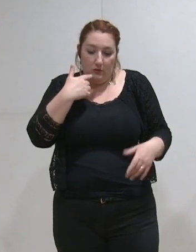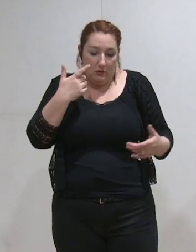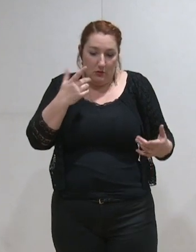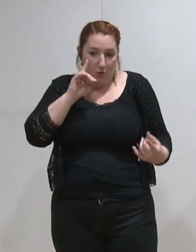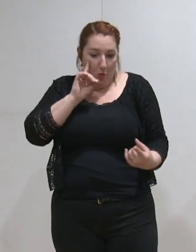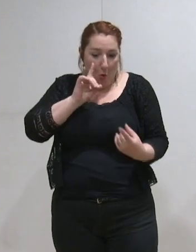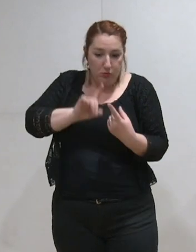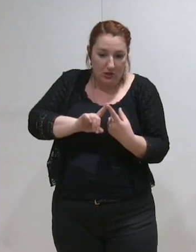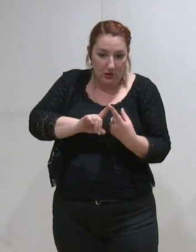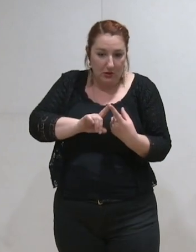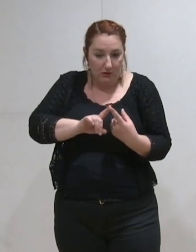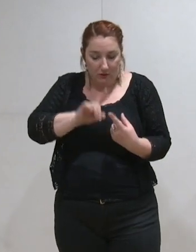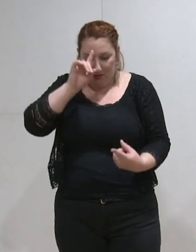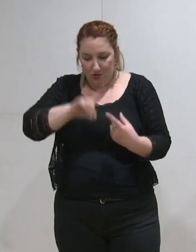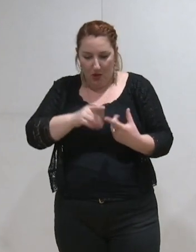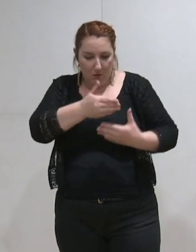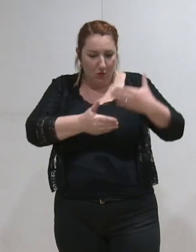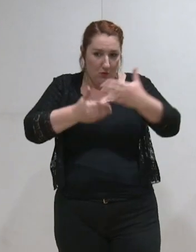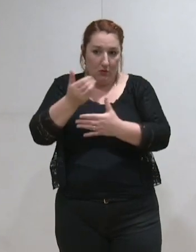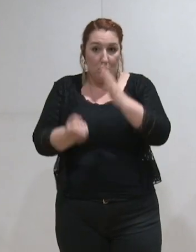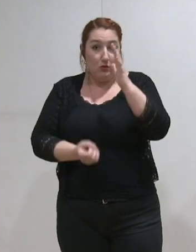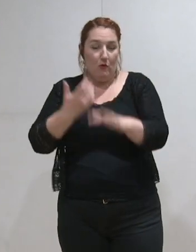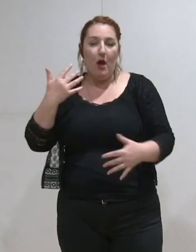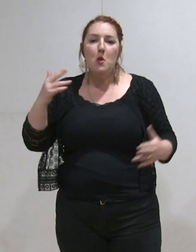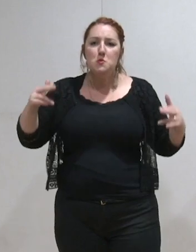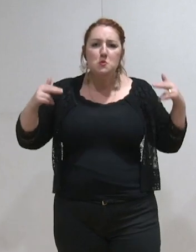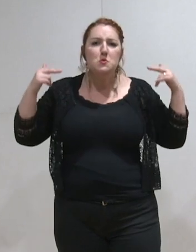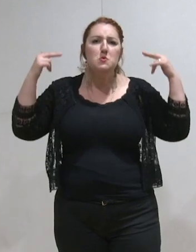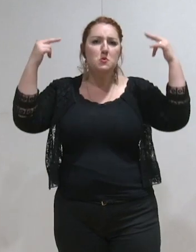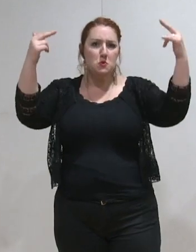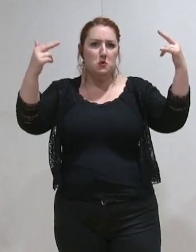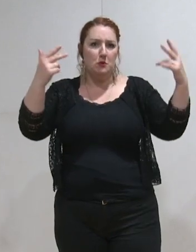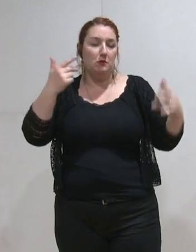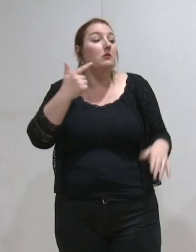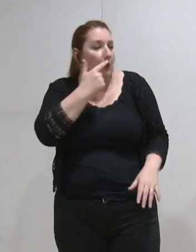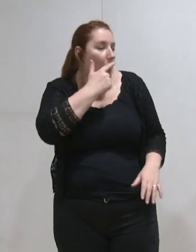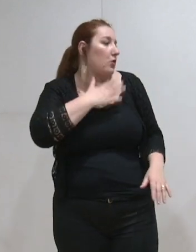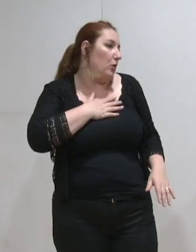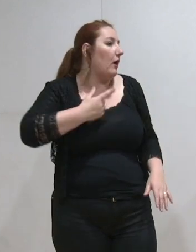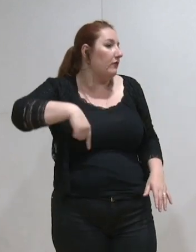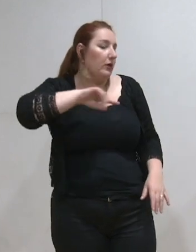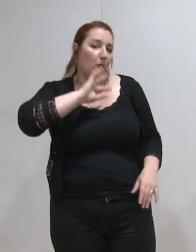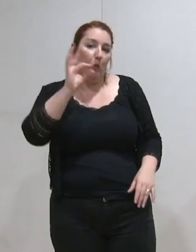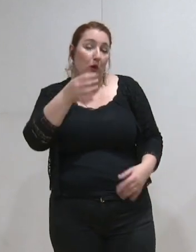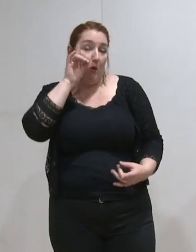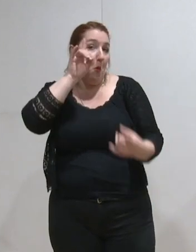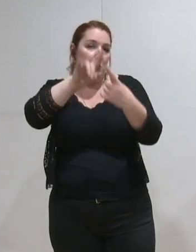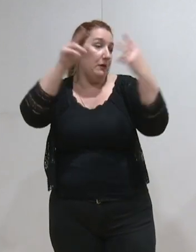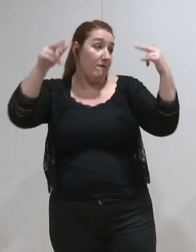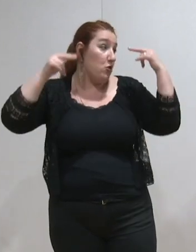objectifs sur les opération nouvell qui là effectivement de notre point de vue sont excessifs